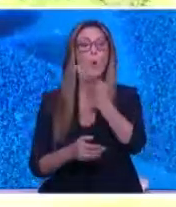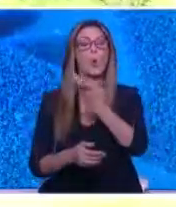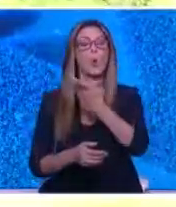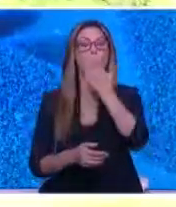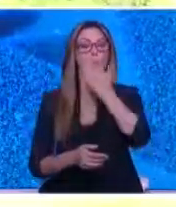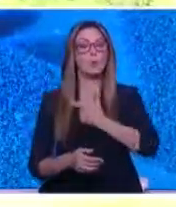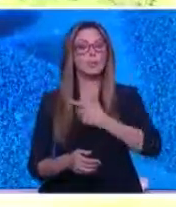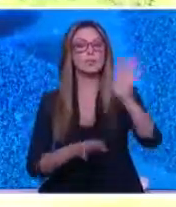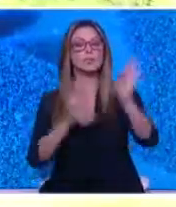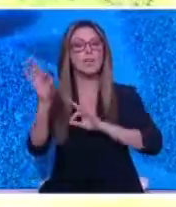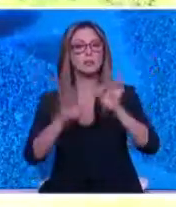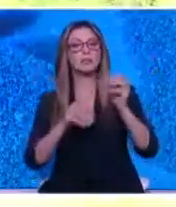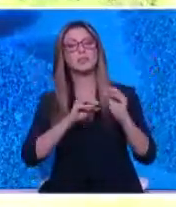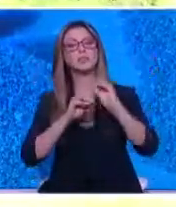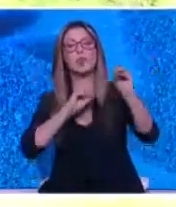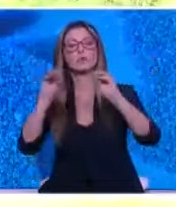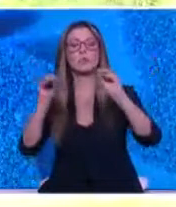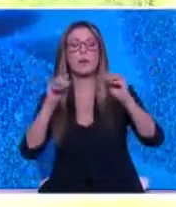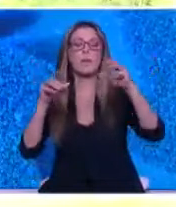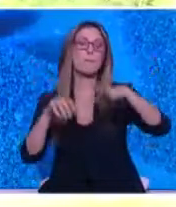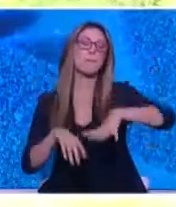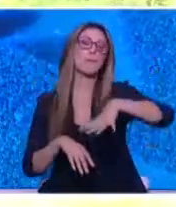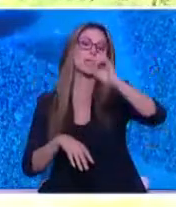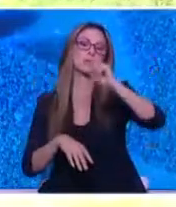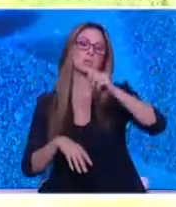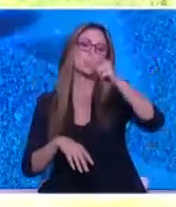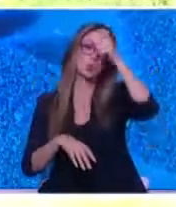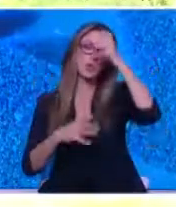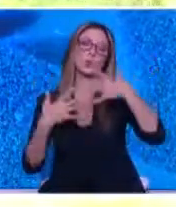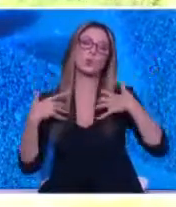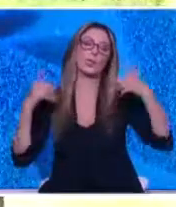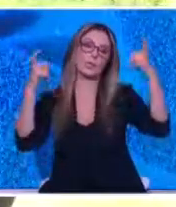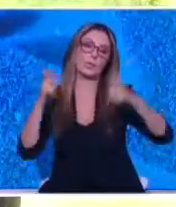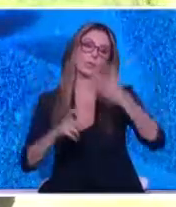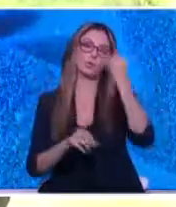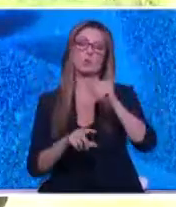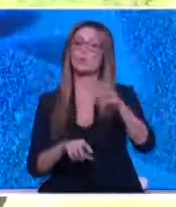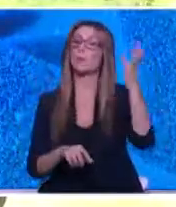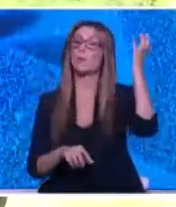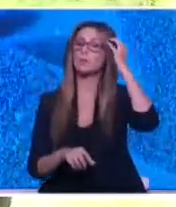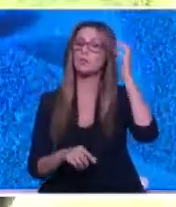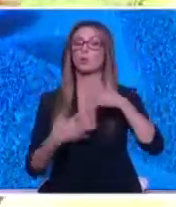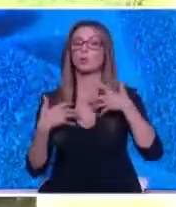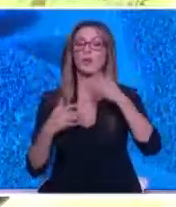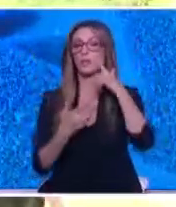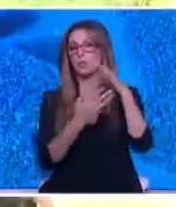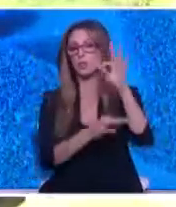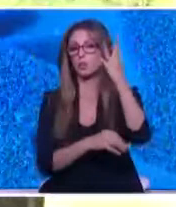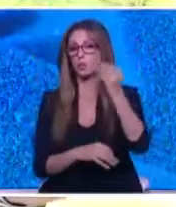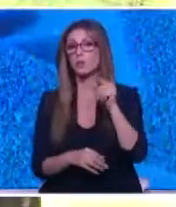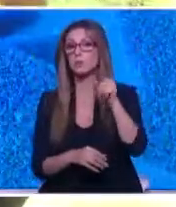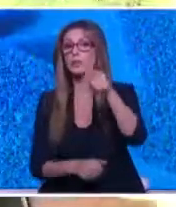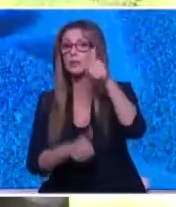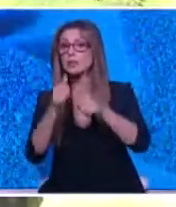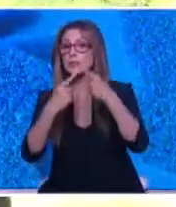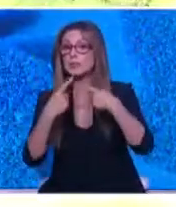ve yerleştirme merkezi Türkiye'nin en güvenli merkezi olacak. Evet, bu merkezin başında liyakatli kişiler olacak. Evet, buradaki